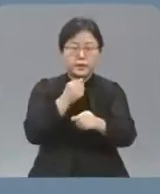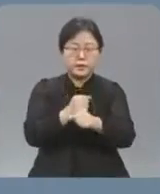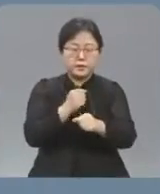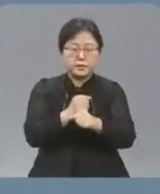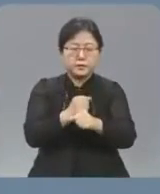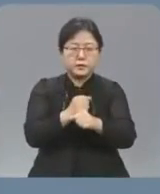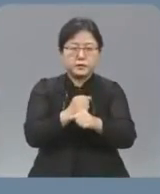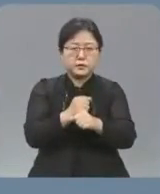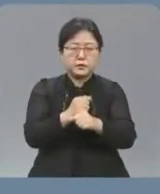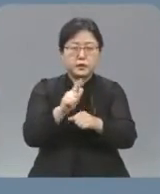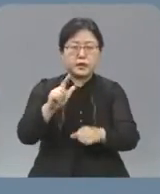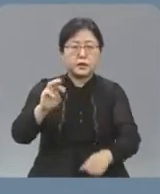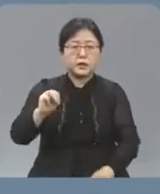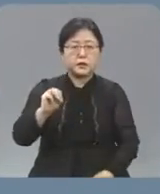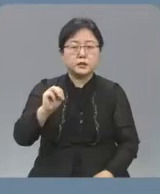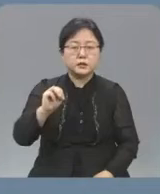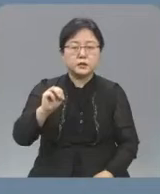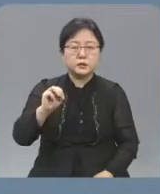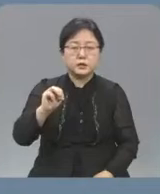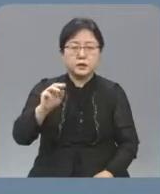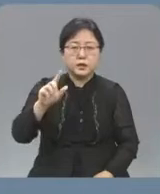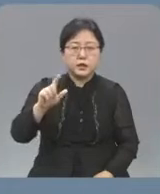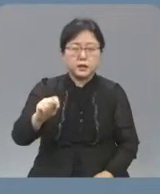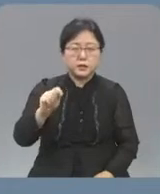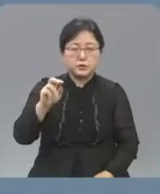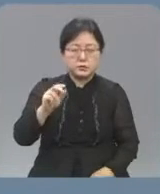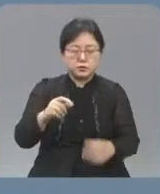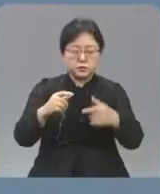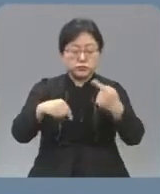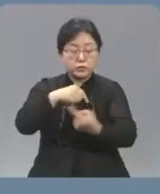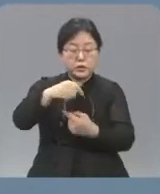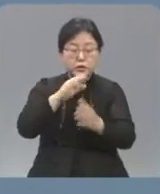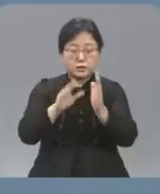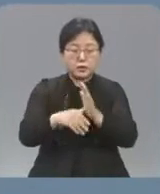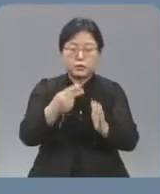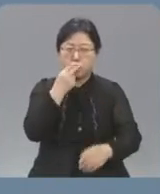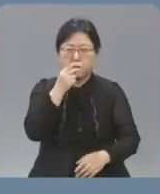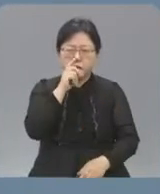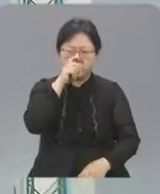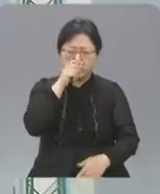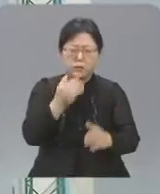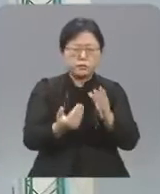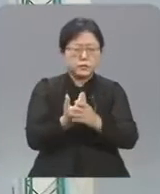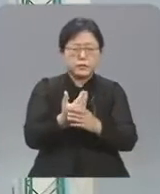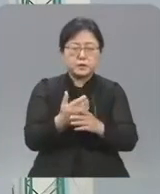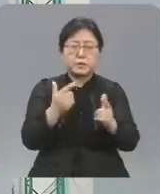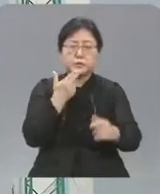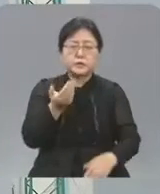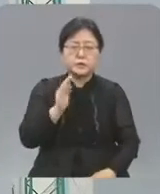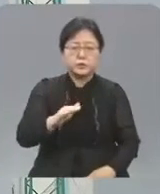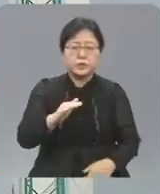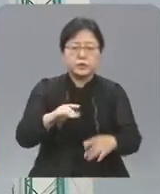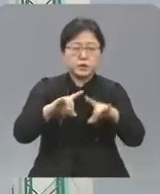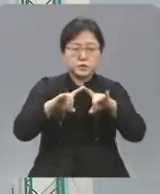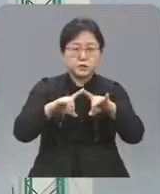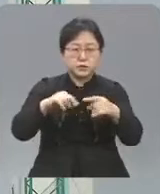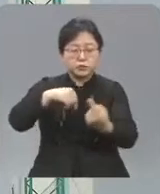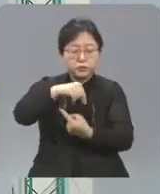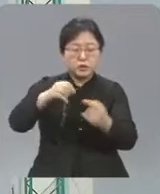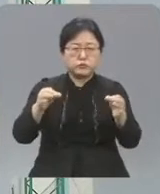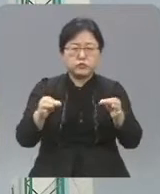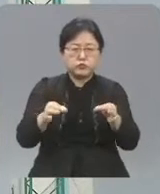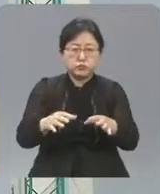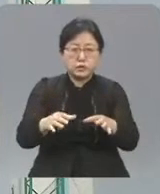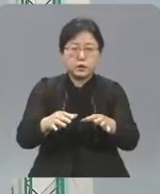한전은 LNG 복합화력발전소가 정상 운전을 할 때 대기오염물질이 거의 나오지 않지만 발전기를 가동할 때